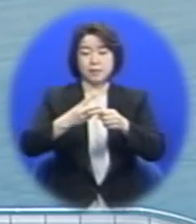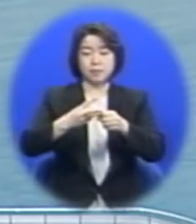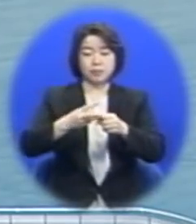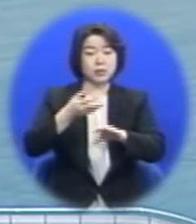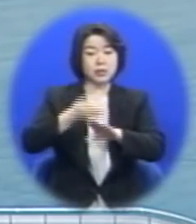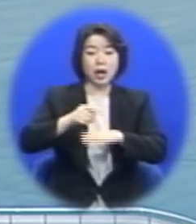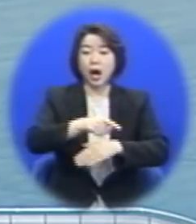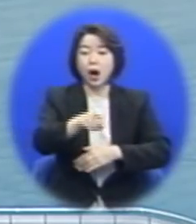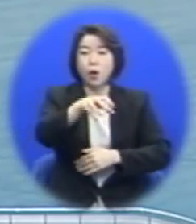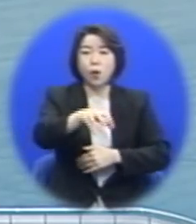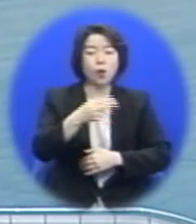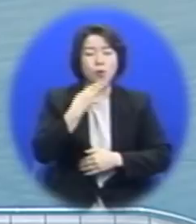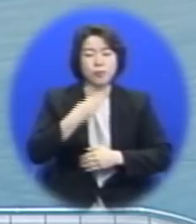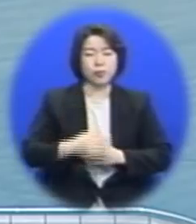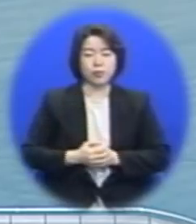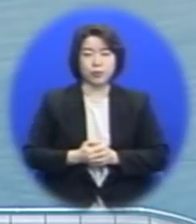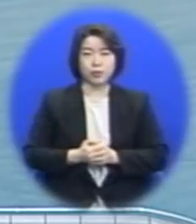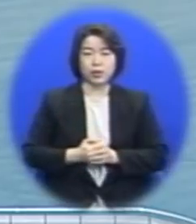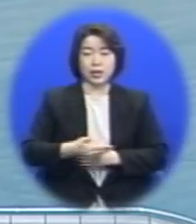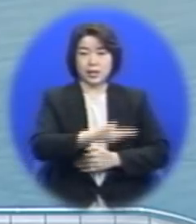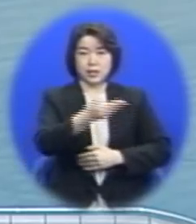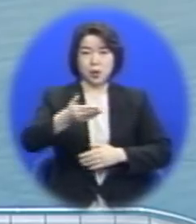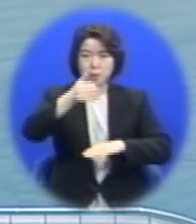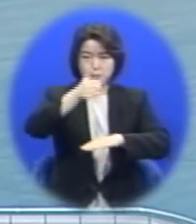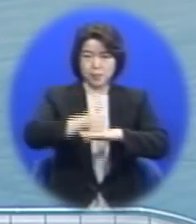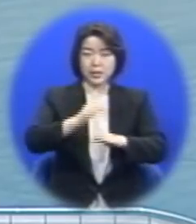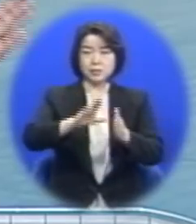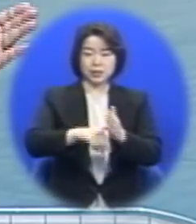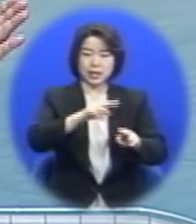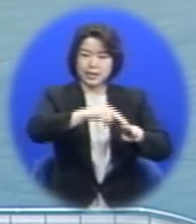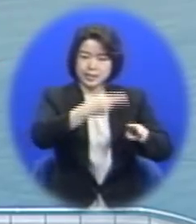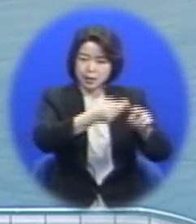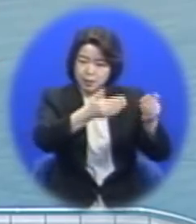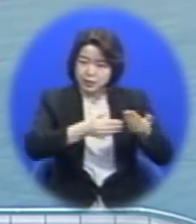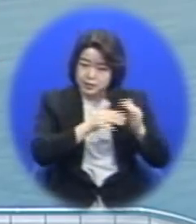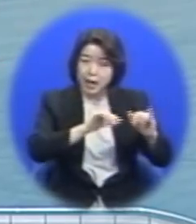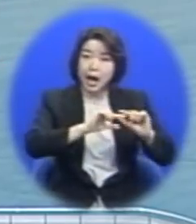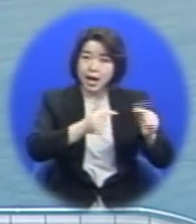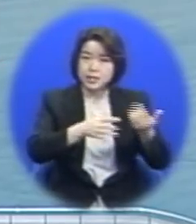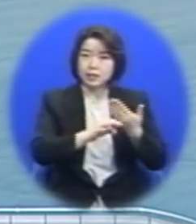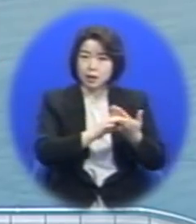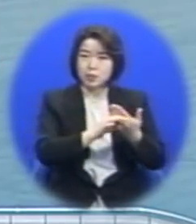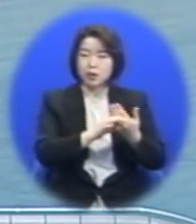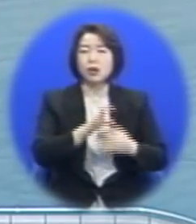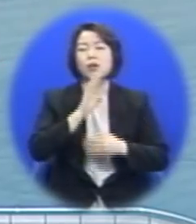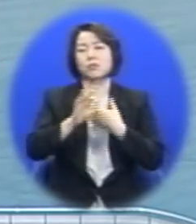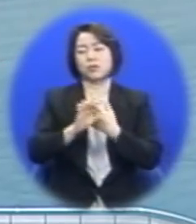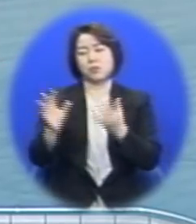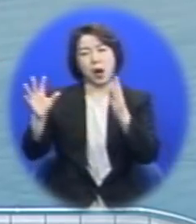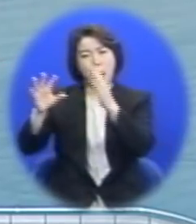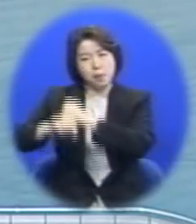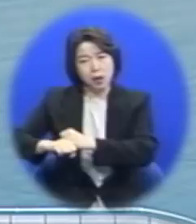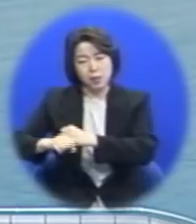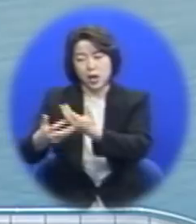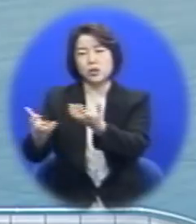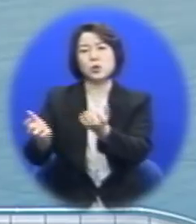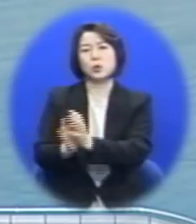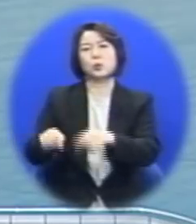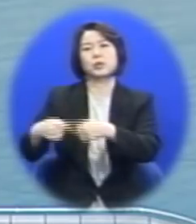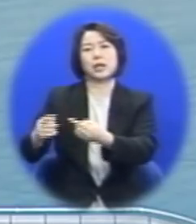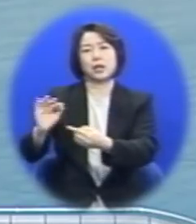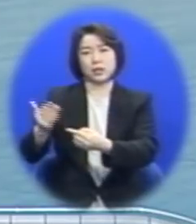없습니다. 여러분이 마지막 때에 상받을 자가 아니라면 그러면 멸망당할 자의 부류에 들어가는